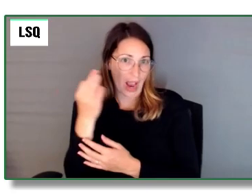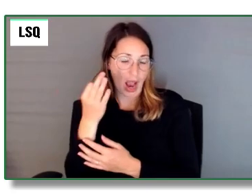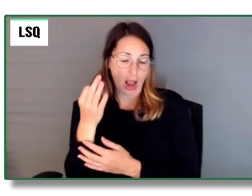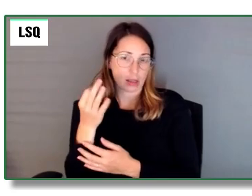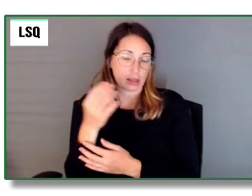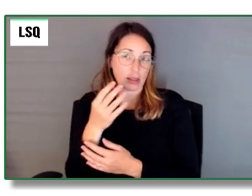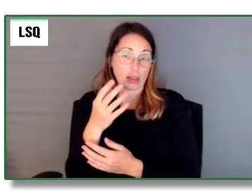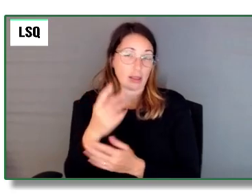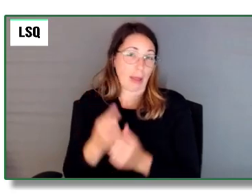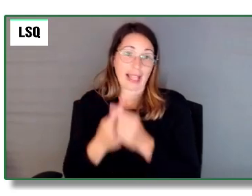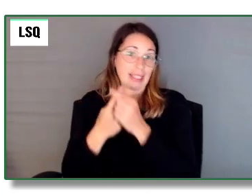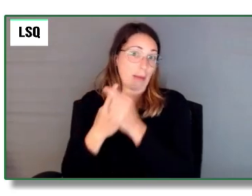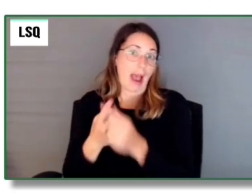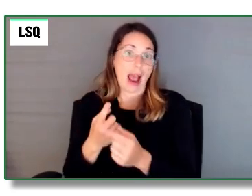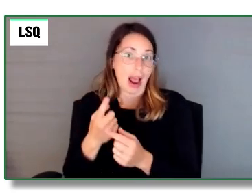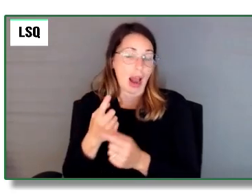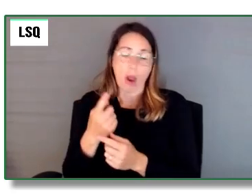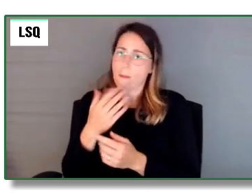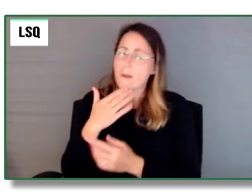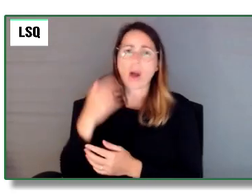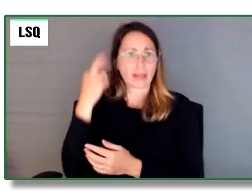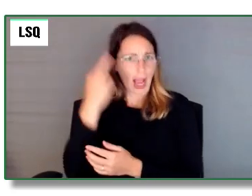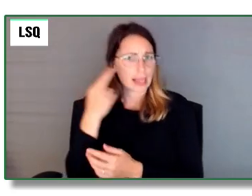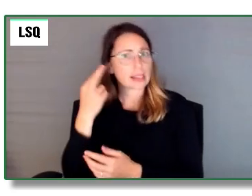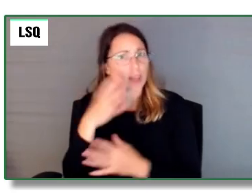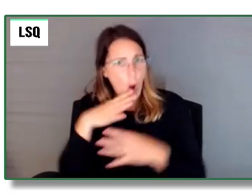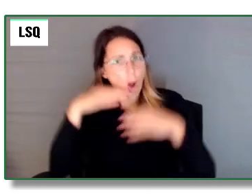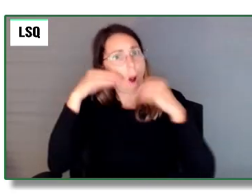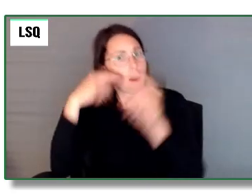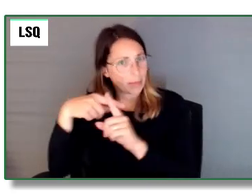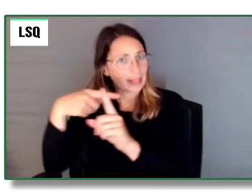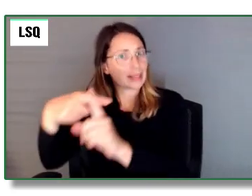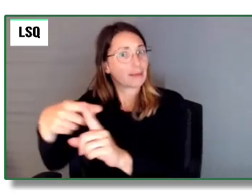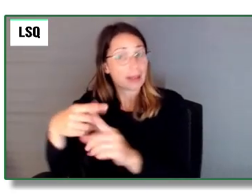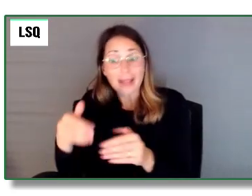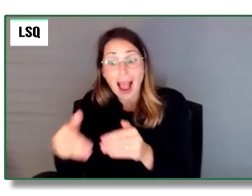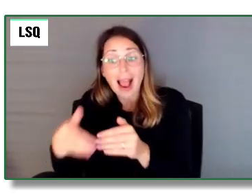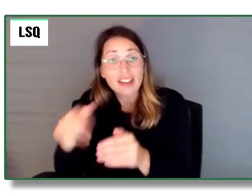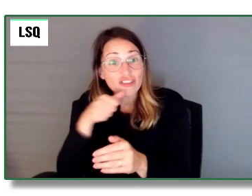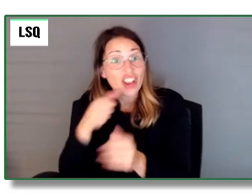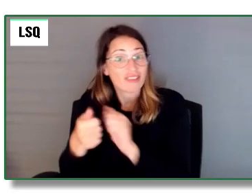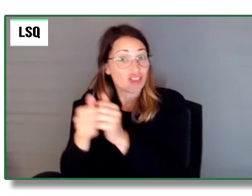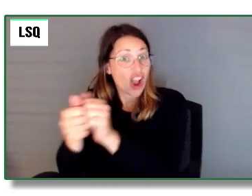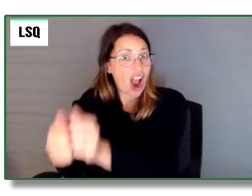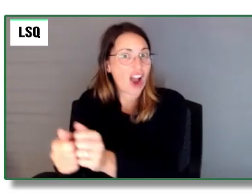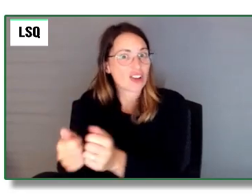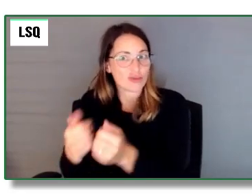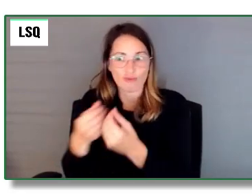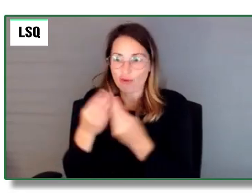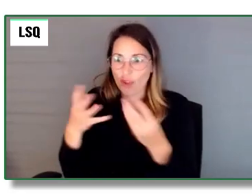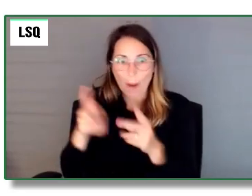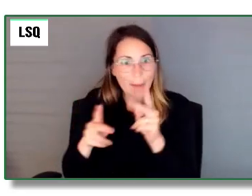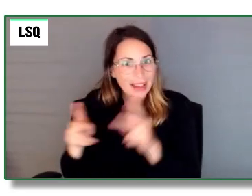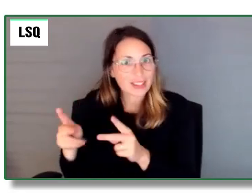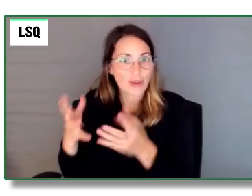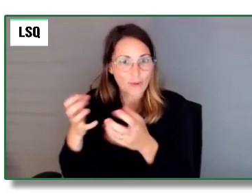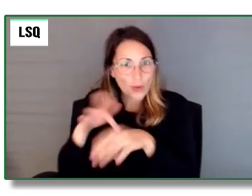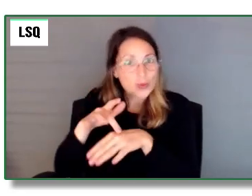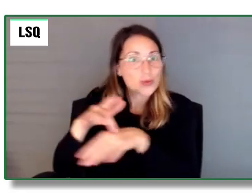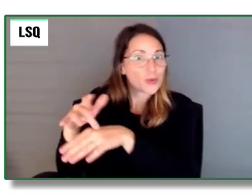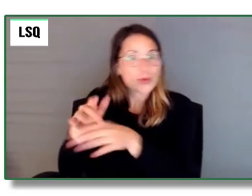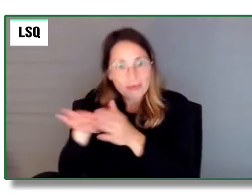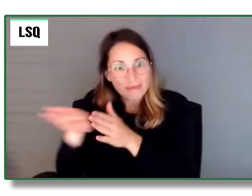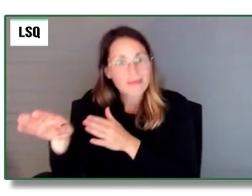de bonnes raisons d'être optimiste. Il y a des choses qui sont en train de changer. Beaucoup d'entre nous pouvons agir pour apporter ce changement et j'espère que vous allez